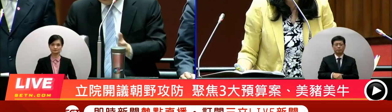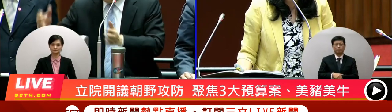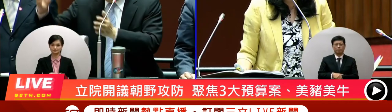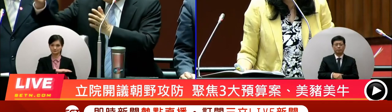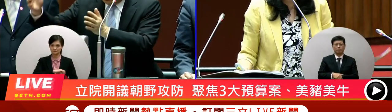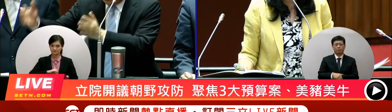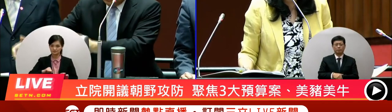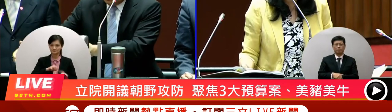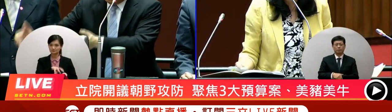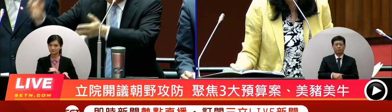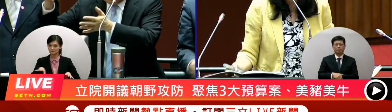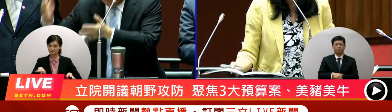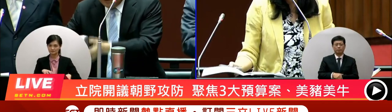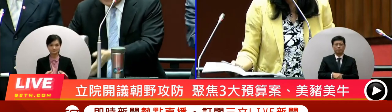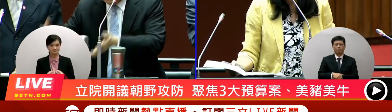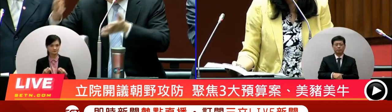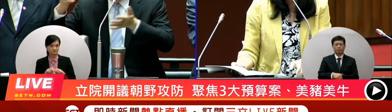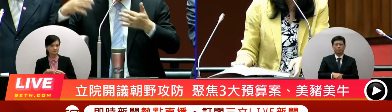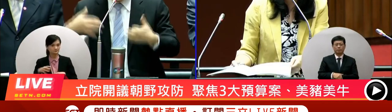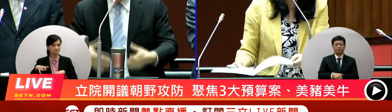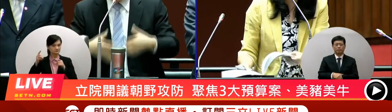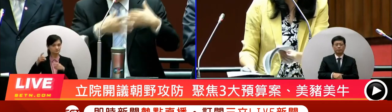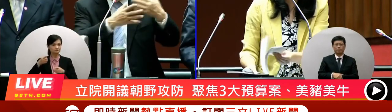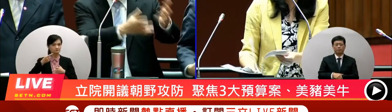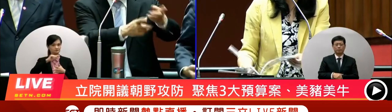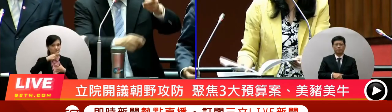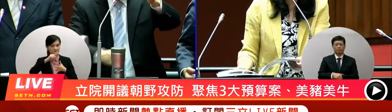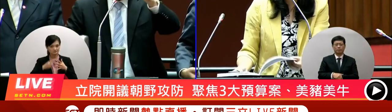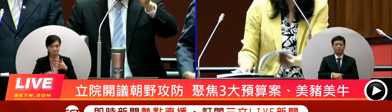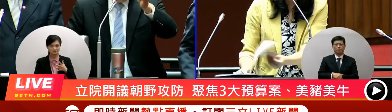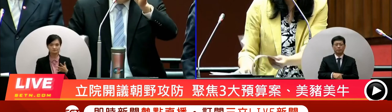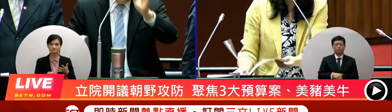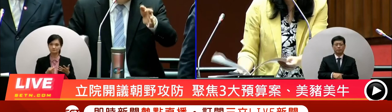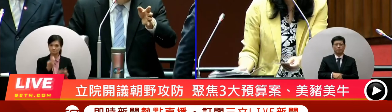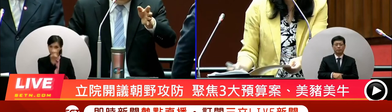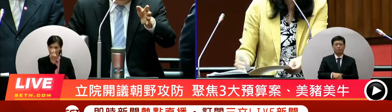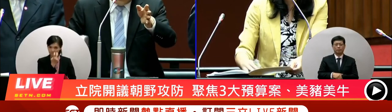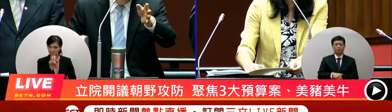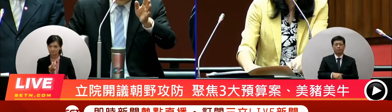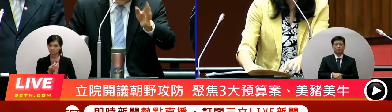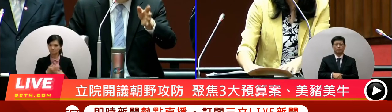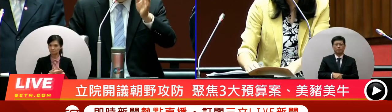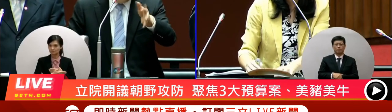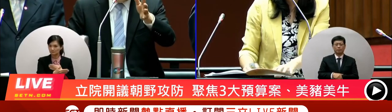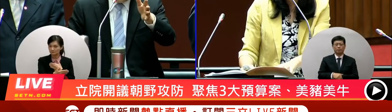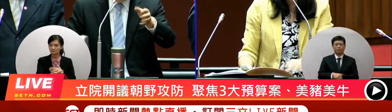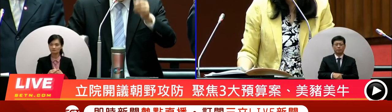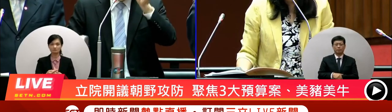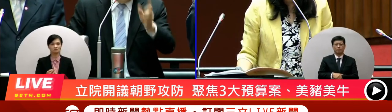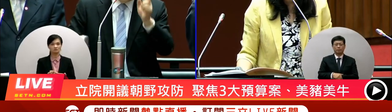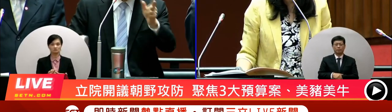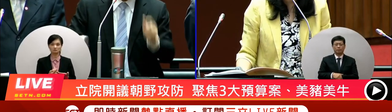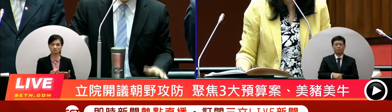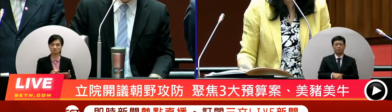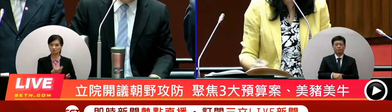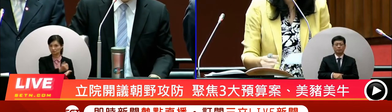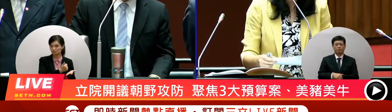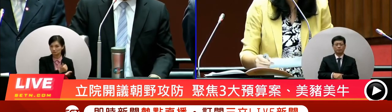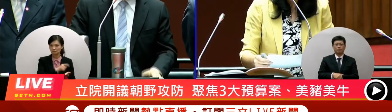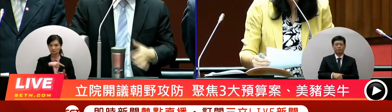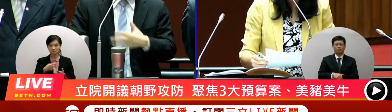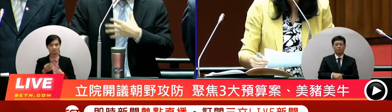子从源头到边境到市场一直到这个使用消费者，尤其是学